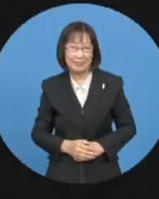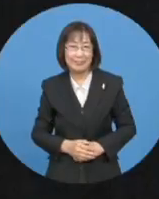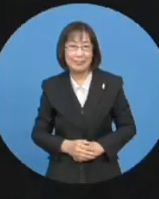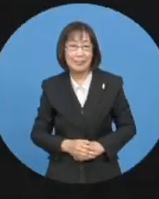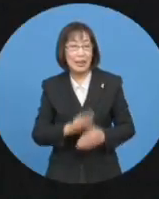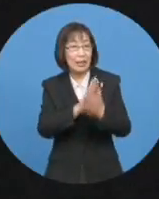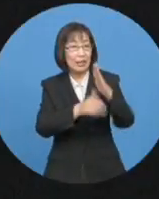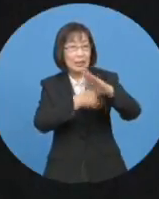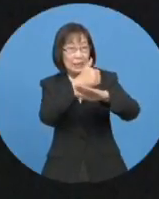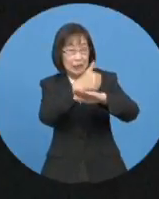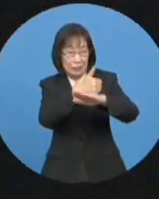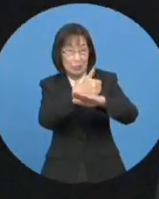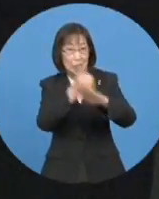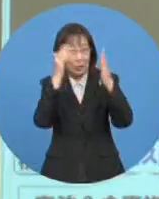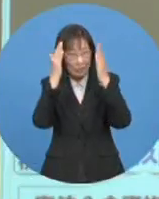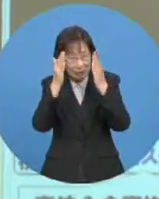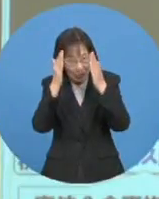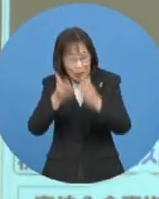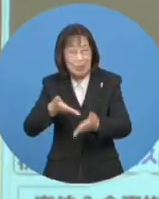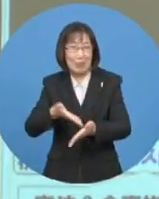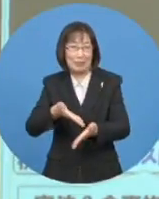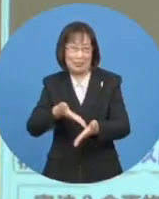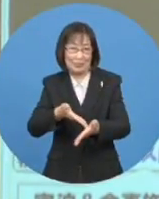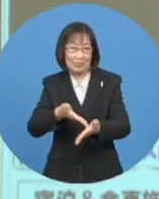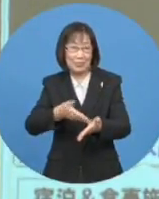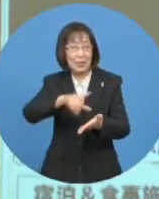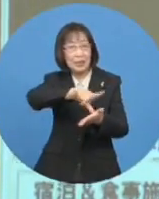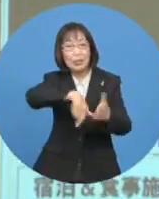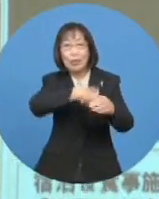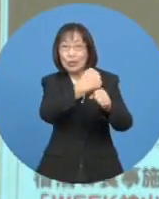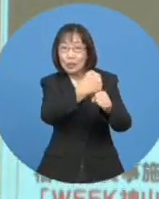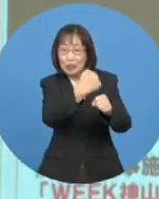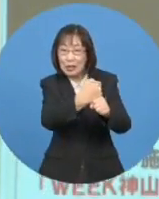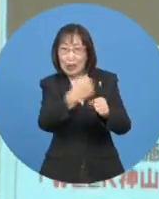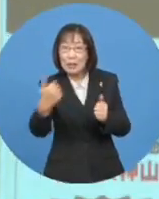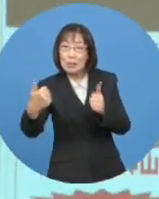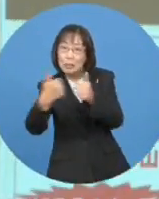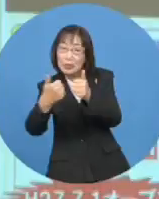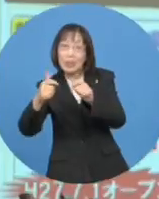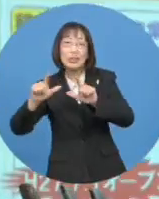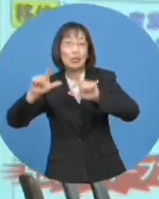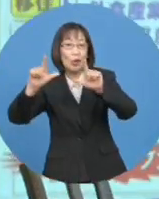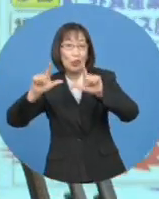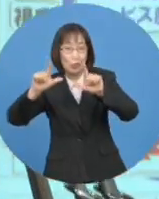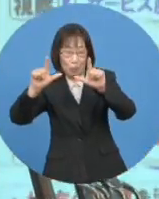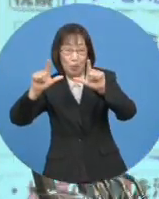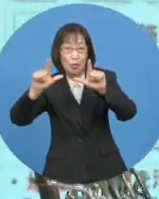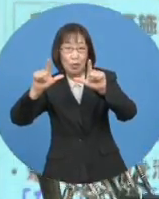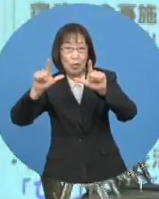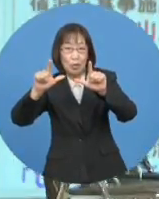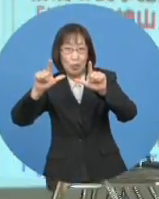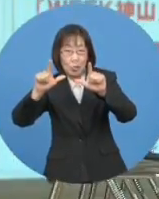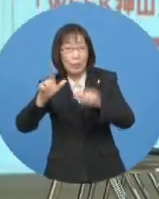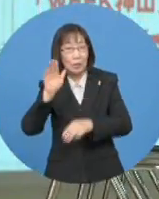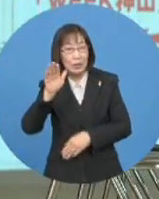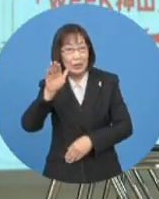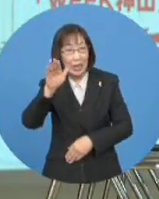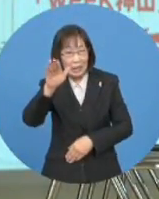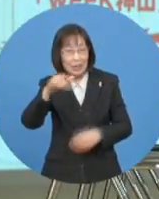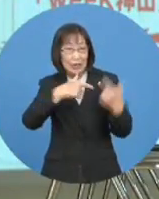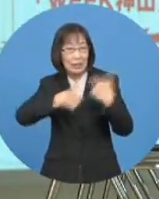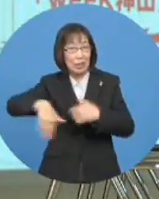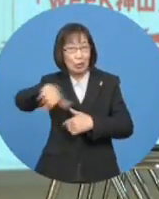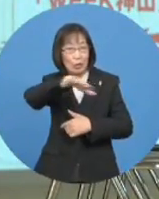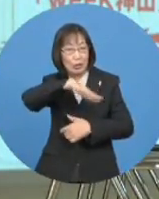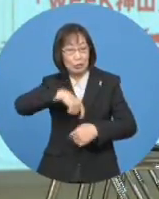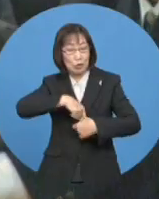知事も力が入っています。地方創生 VS 東京、次第に生徒たちも真剣